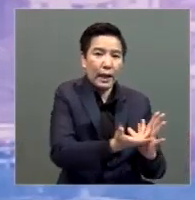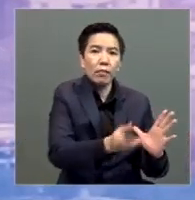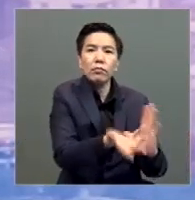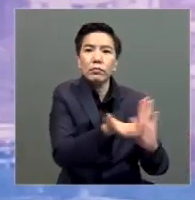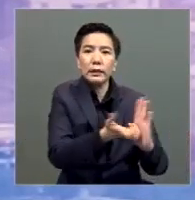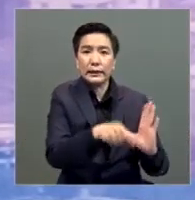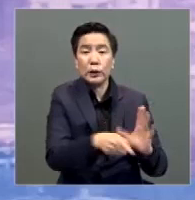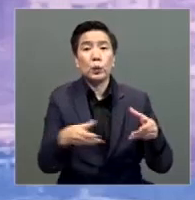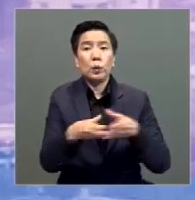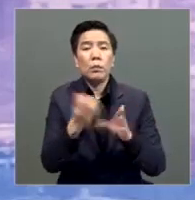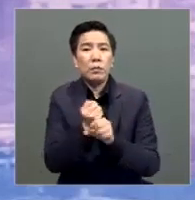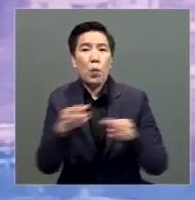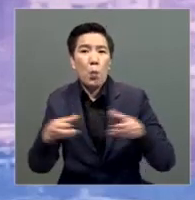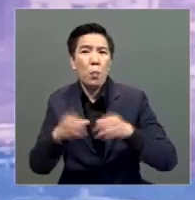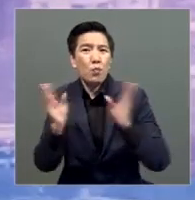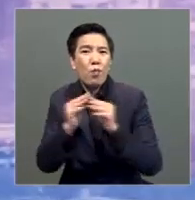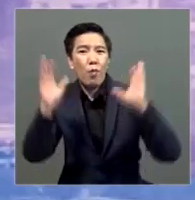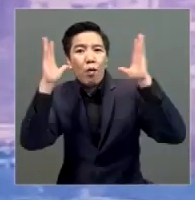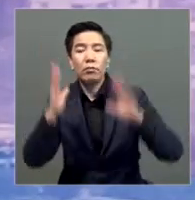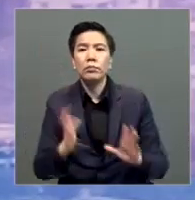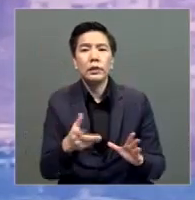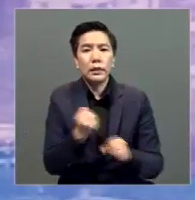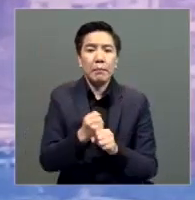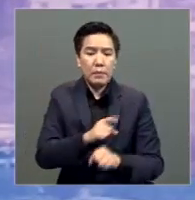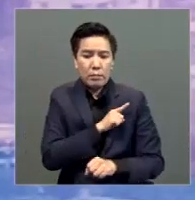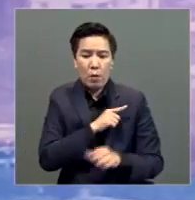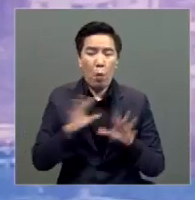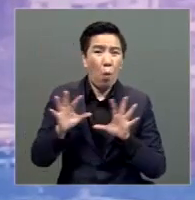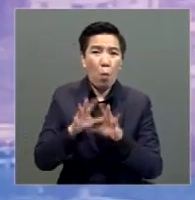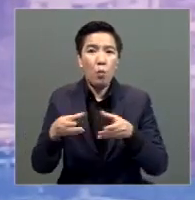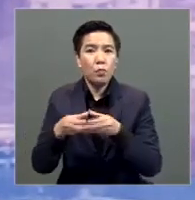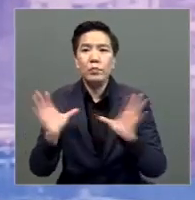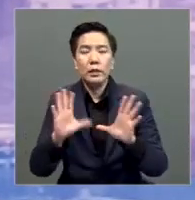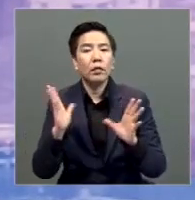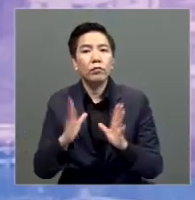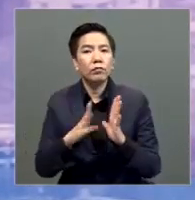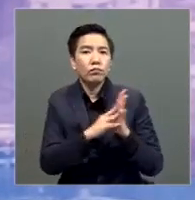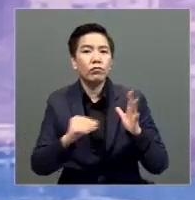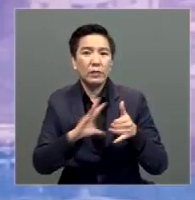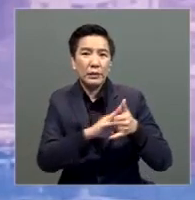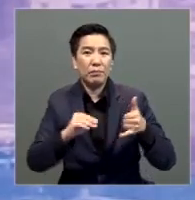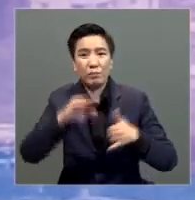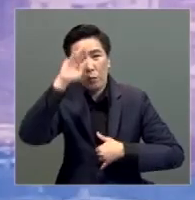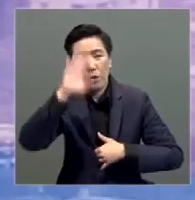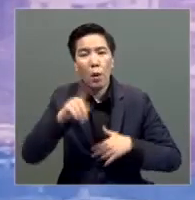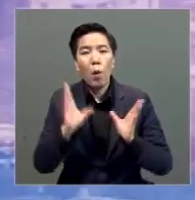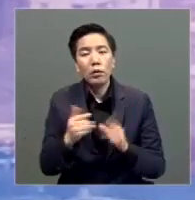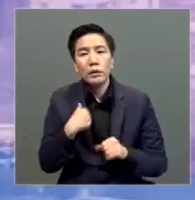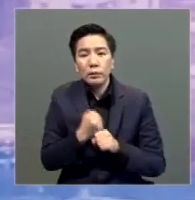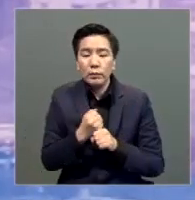และพวกนี้ก็ไม่ได้มั่วสุมประชุมกันกับคนอื่นไม่ได้แห่กันไปเป็นกลุ่มคนจนกระทั่งติดโรคโควิดเขาก็ไป